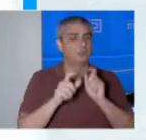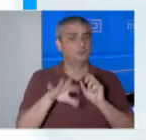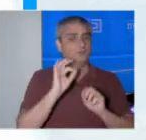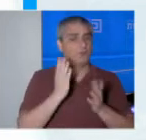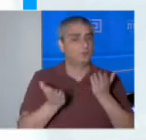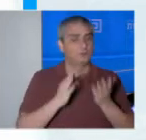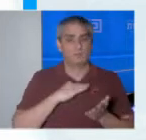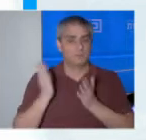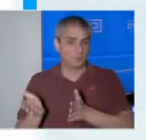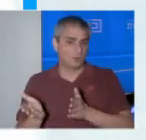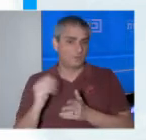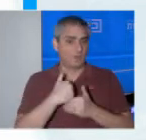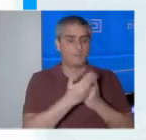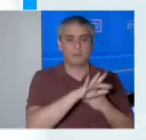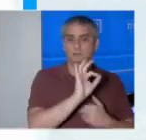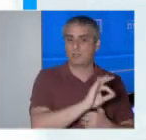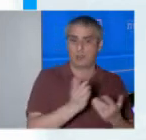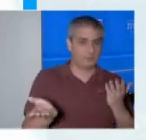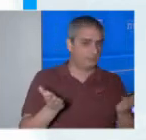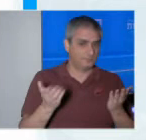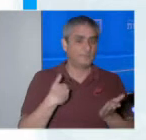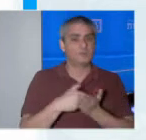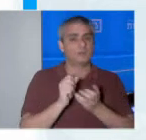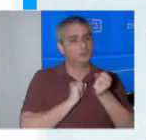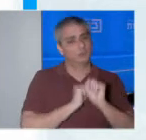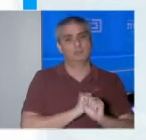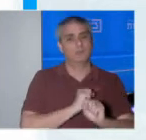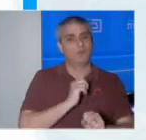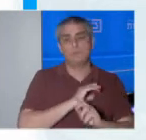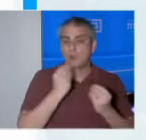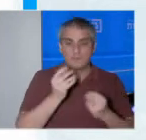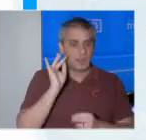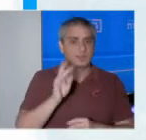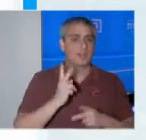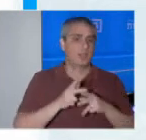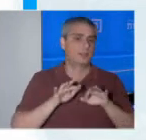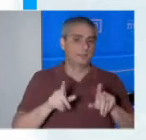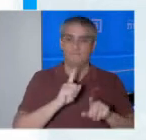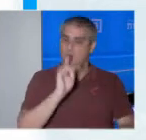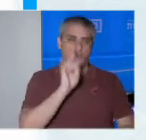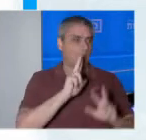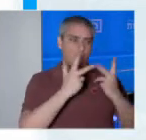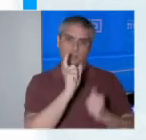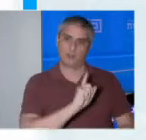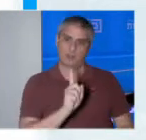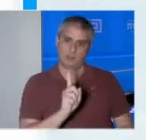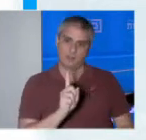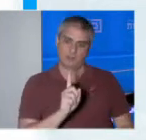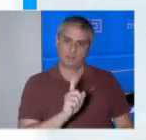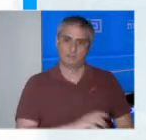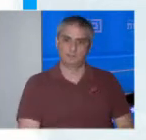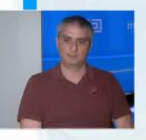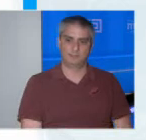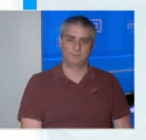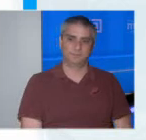להכריח אנשים לבחור בין בריאותם לבין פרנסת ילדיהם. נמשיך לתמוך בכל אמצעי נגד המגפה, לא